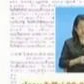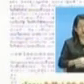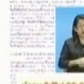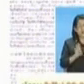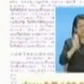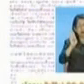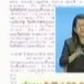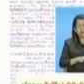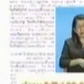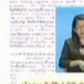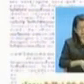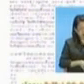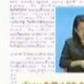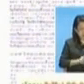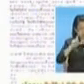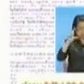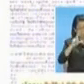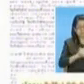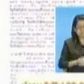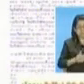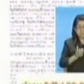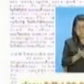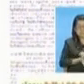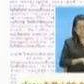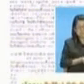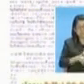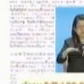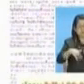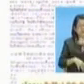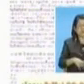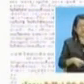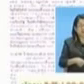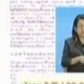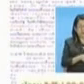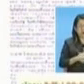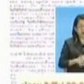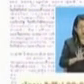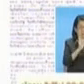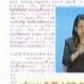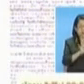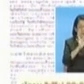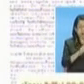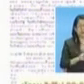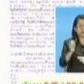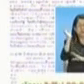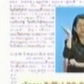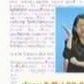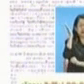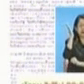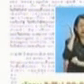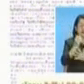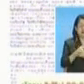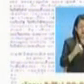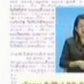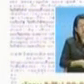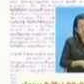ดงภาพนี้ก่อนนะครับตำรวจฟันธงชาวบ้านไม่พอใจกรณีเผาหมู่บ้านเสื้อแดงที่จังหวัดสงขลาแล้วท่านก็มากล่า